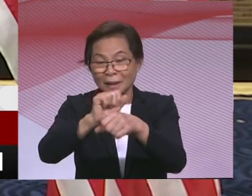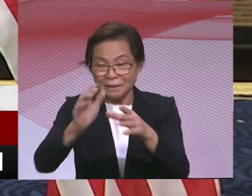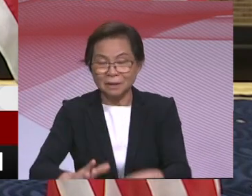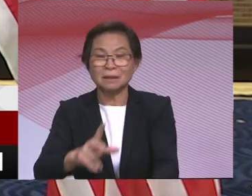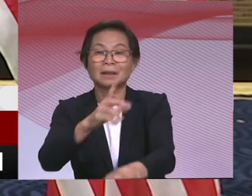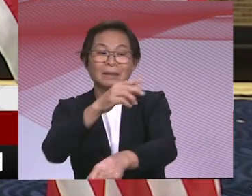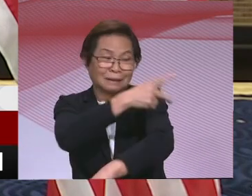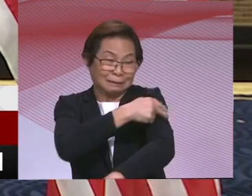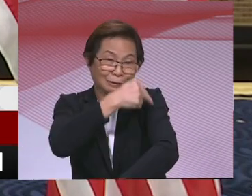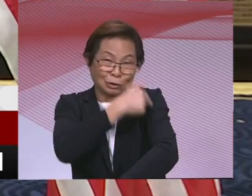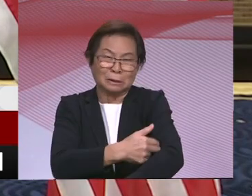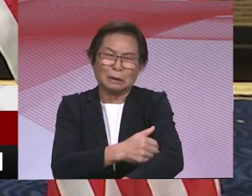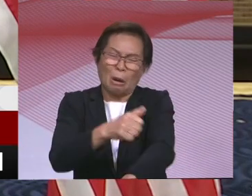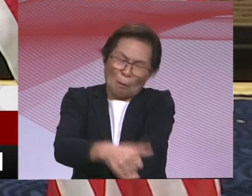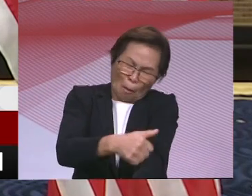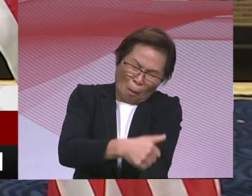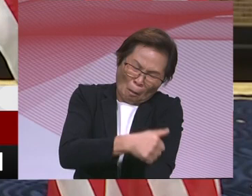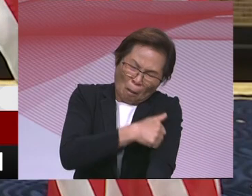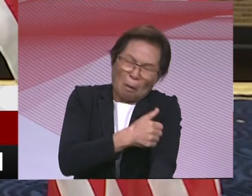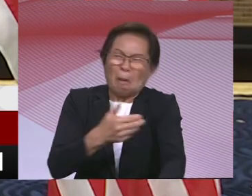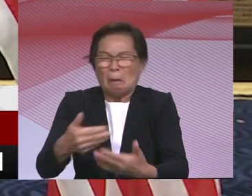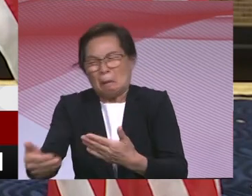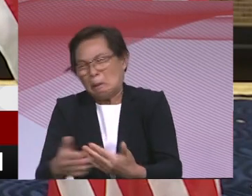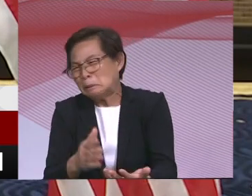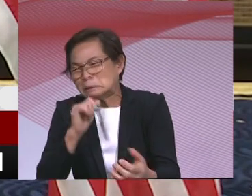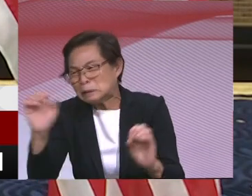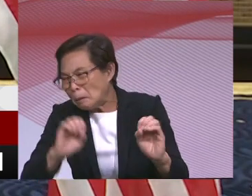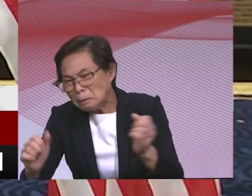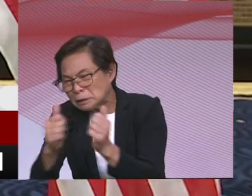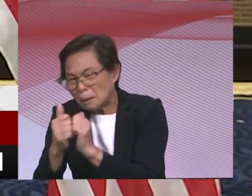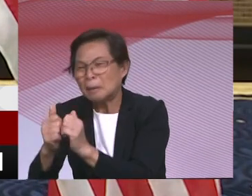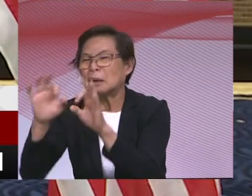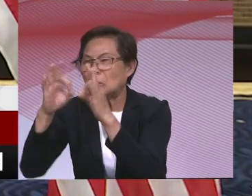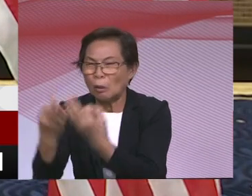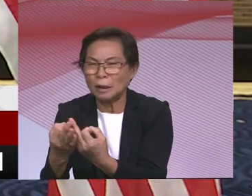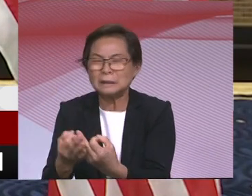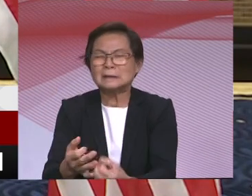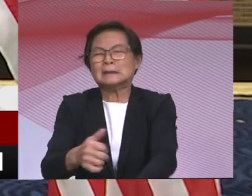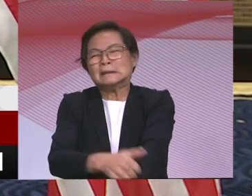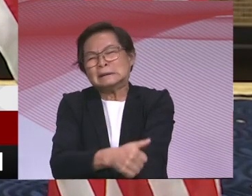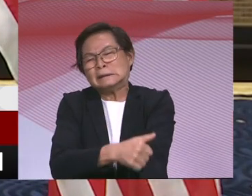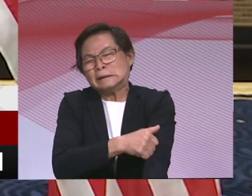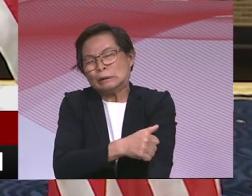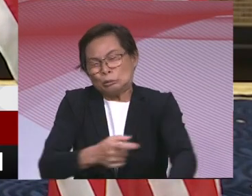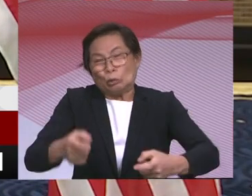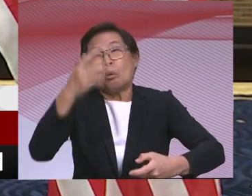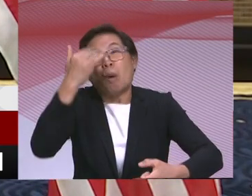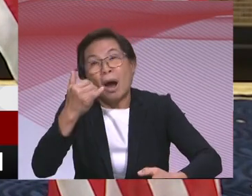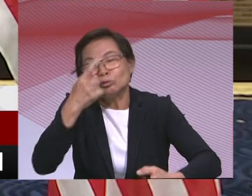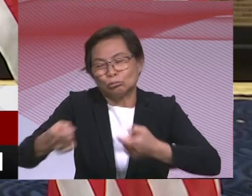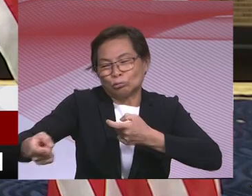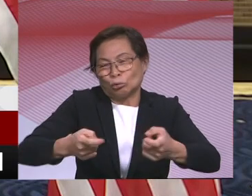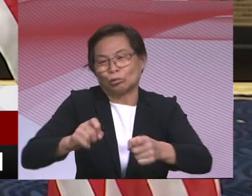mengorbankan masa bersama keluarga dan mengeluh persendian untuk mengawal penularan jangkitan